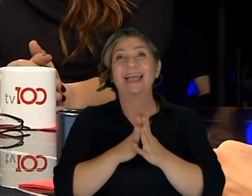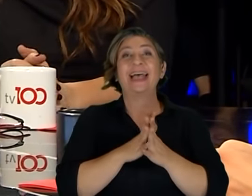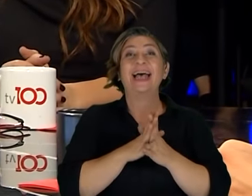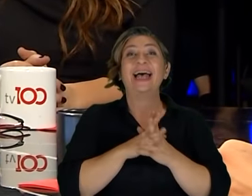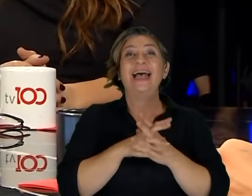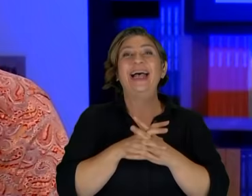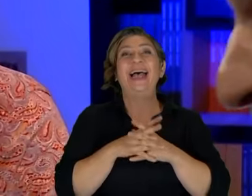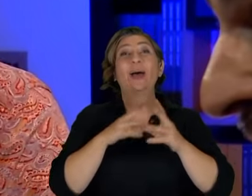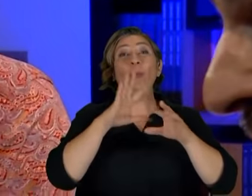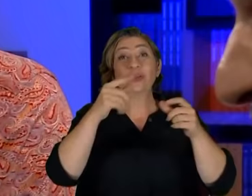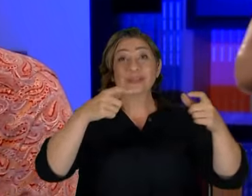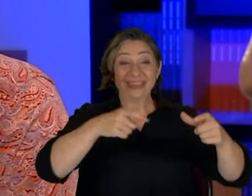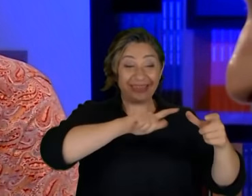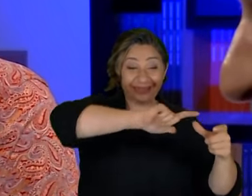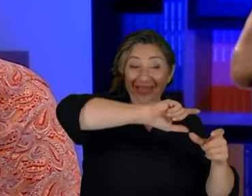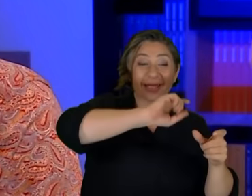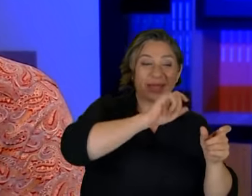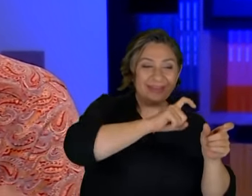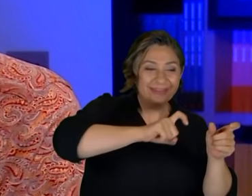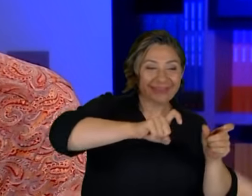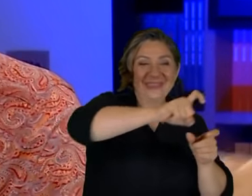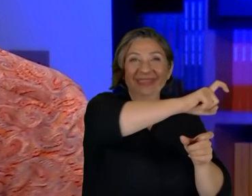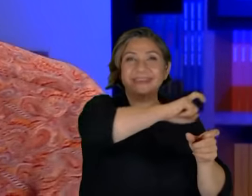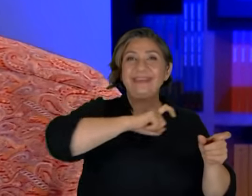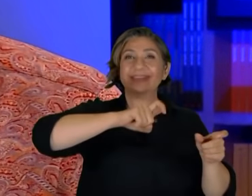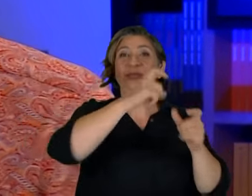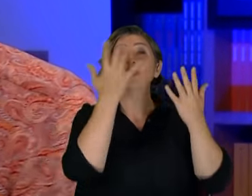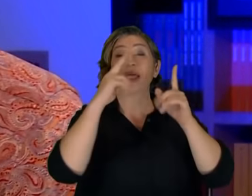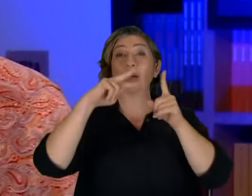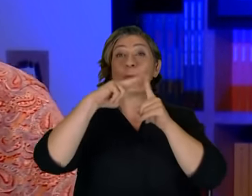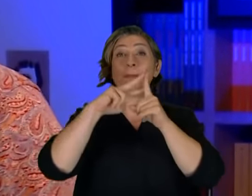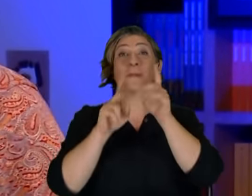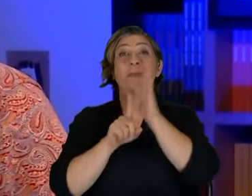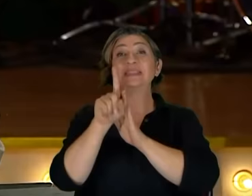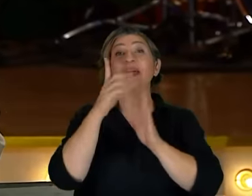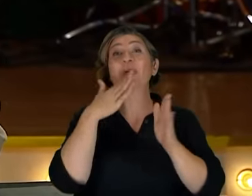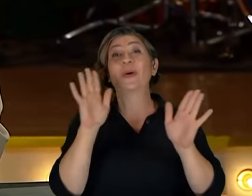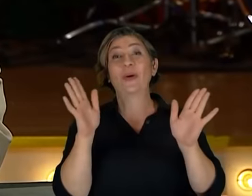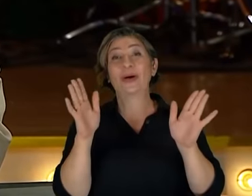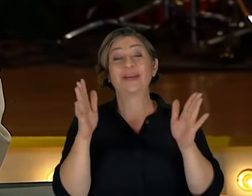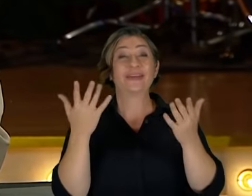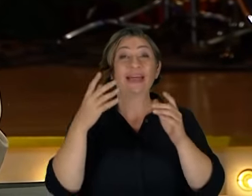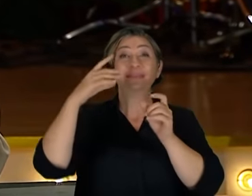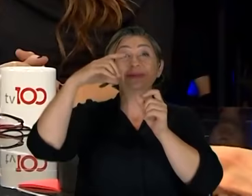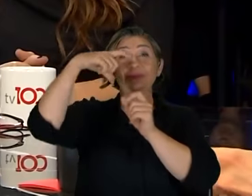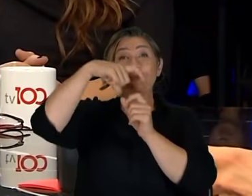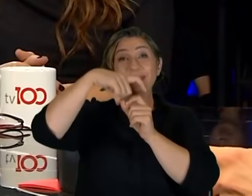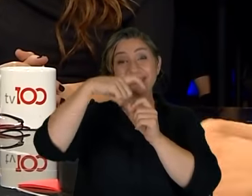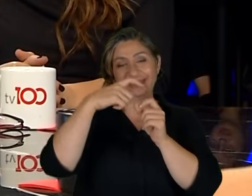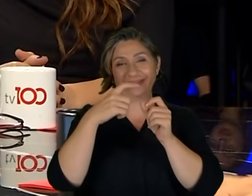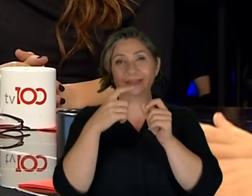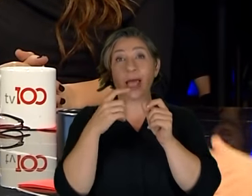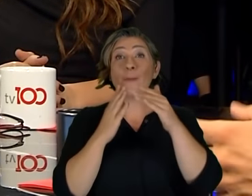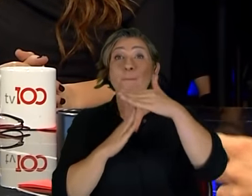Evet. Ve bütün bunlar vinil sayesinde oluyor değil mi? YouTube'la başarı yok. Evet, ya da Spotify.